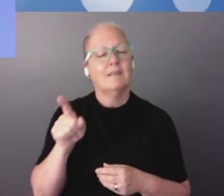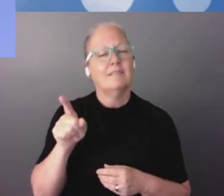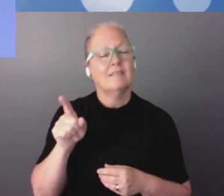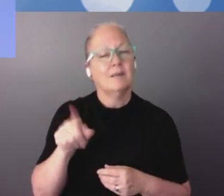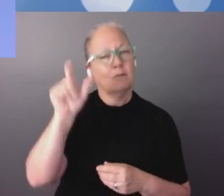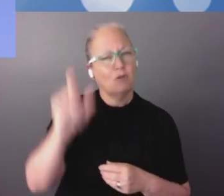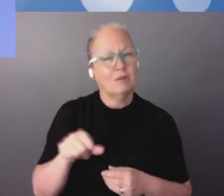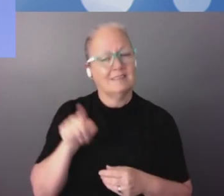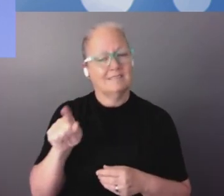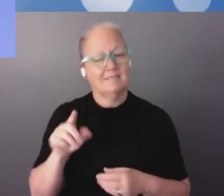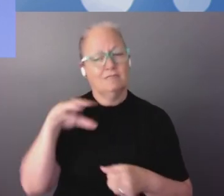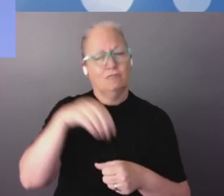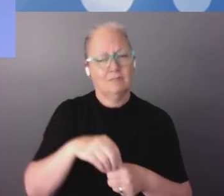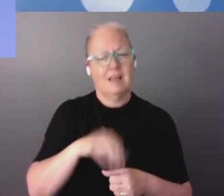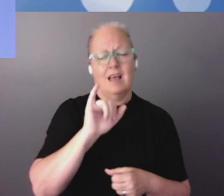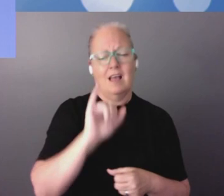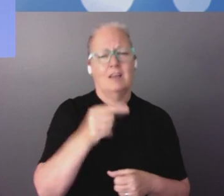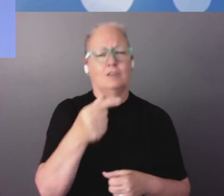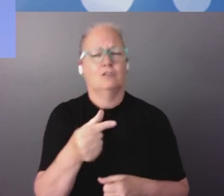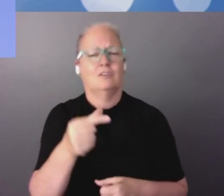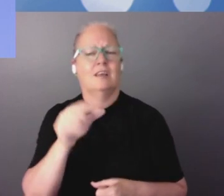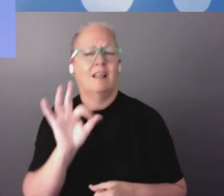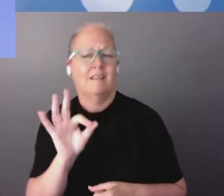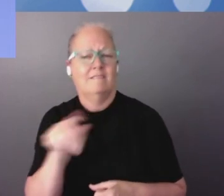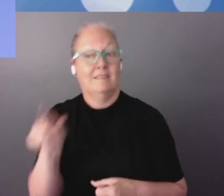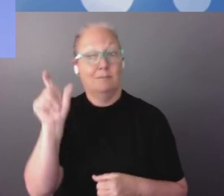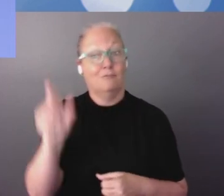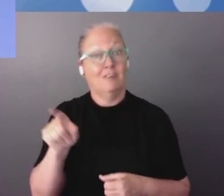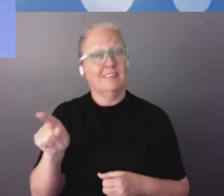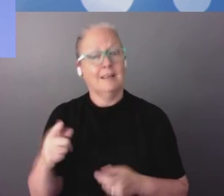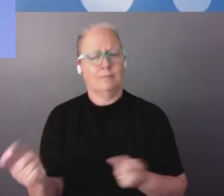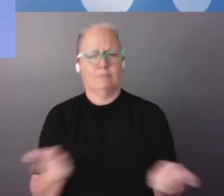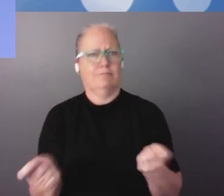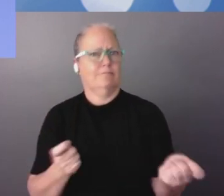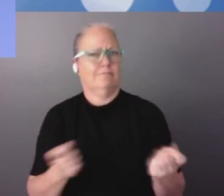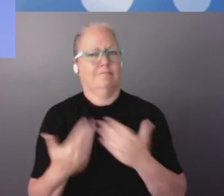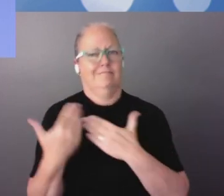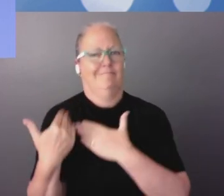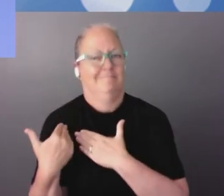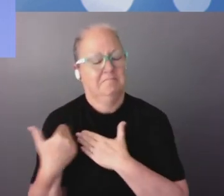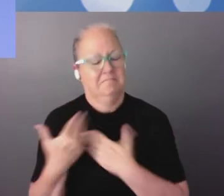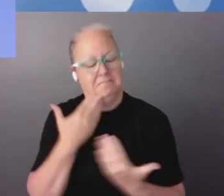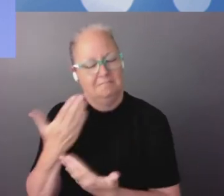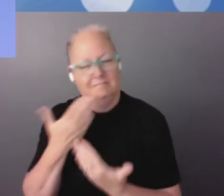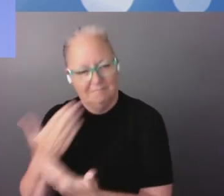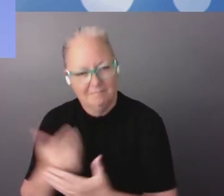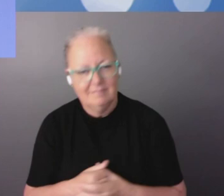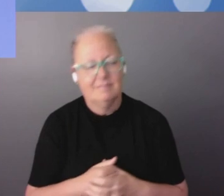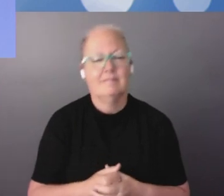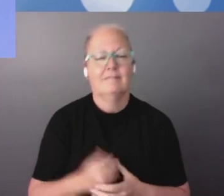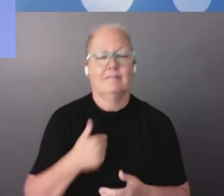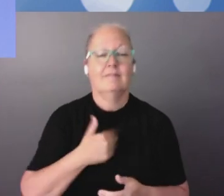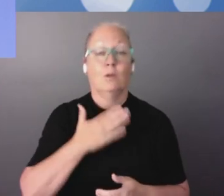сказать, что офис премьер-министра министра Республики Польша